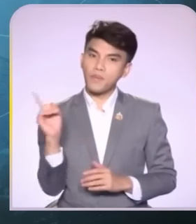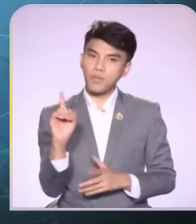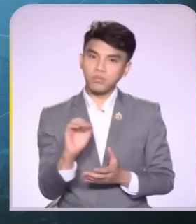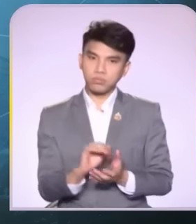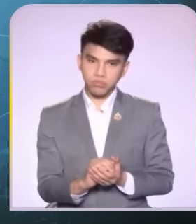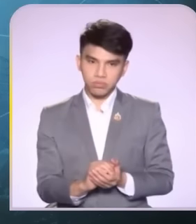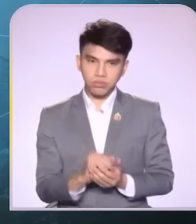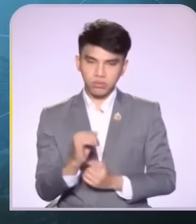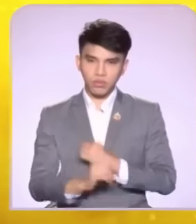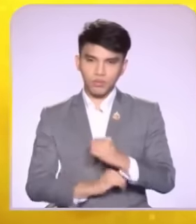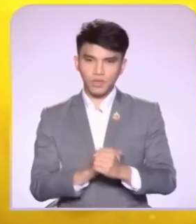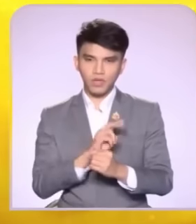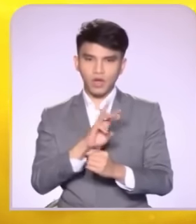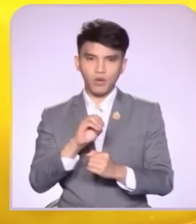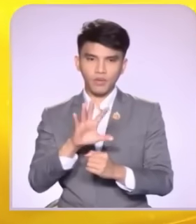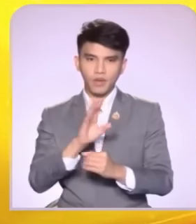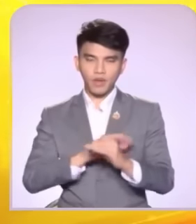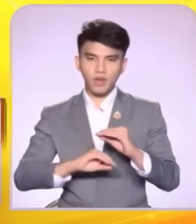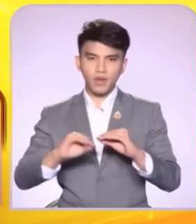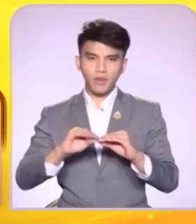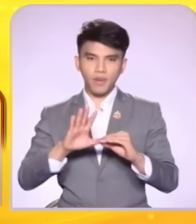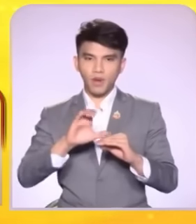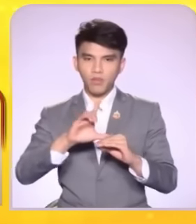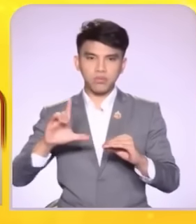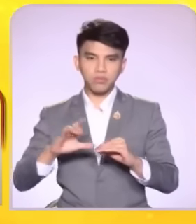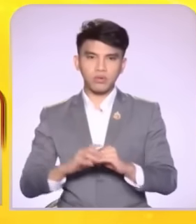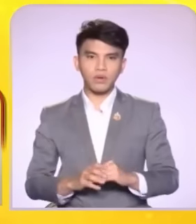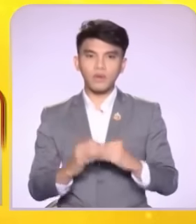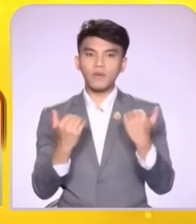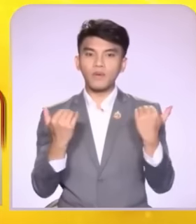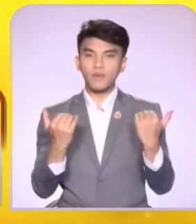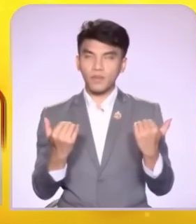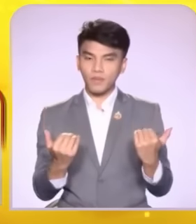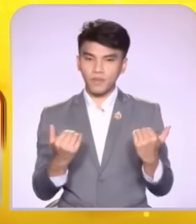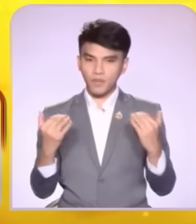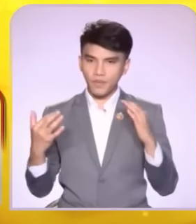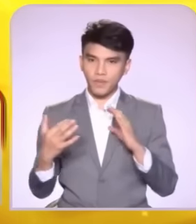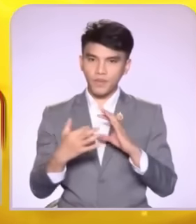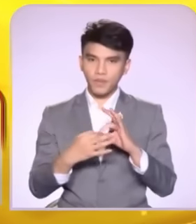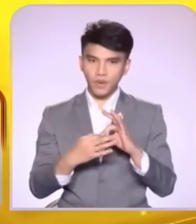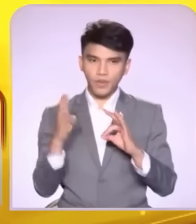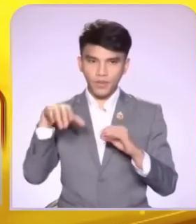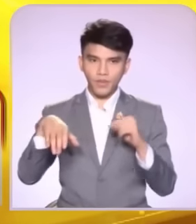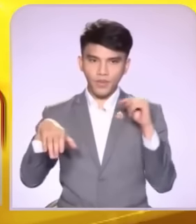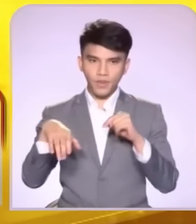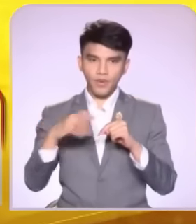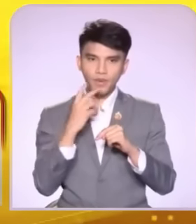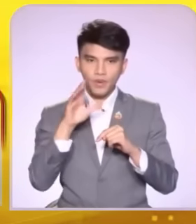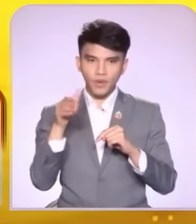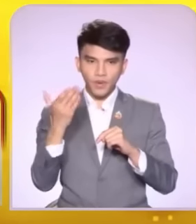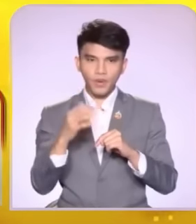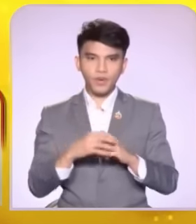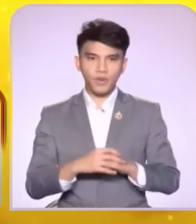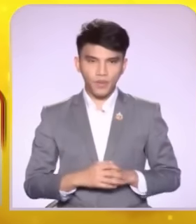างนึงเมื่อปี65มีรายได้อื่นๆเพิ่มเข้ามาประมาณ500ล้านบาท อ ันนี้เป็นเรื่องของทุนของบริษัททีนี้ไปดู